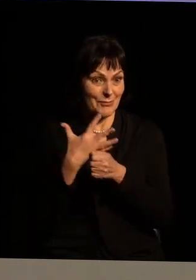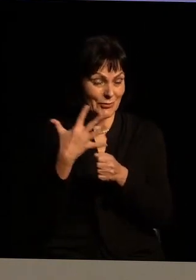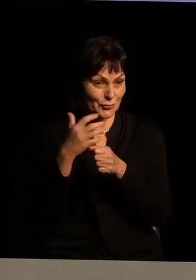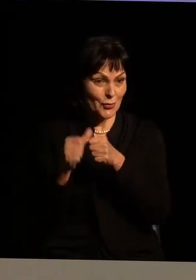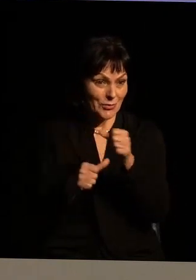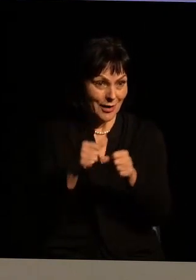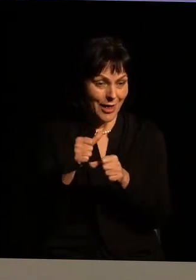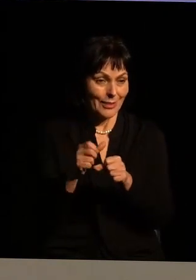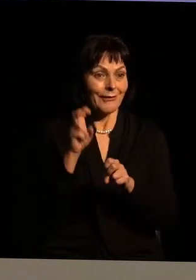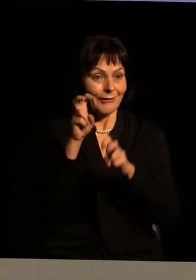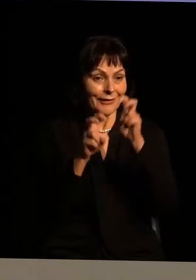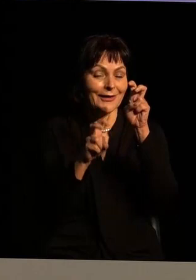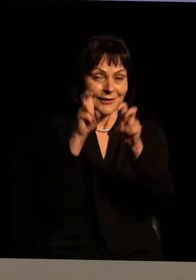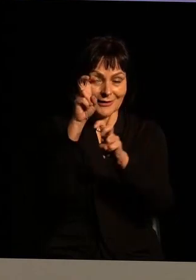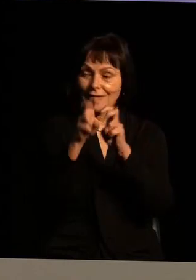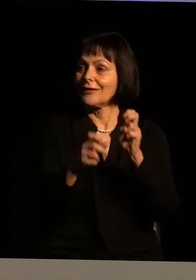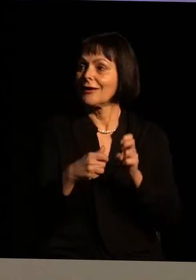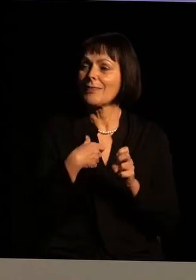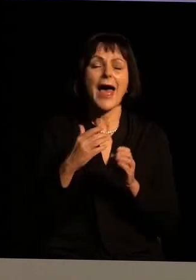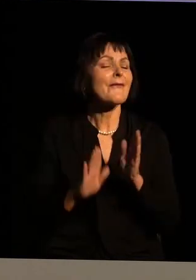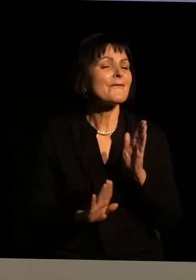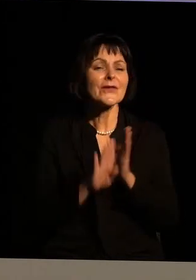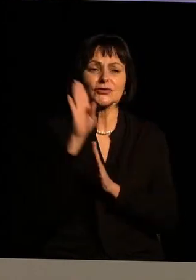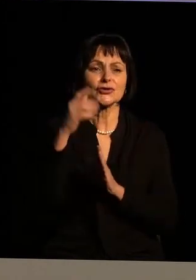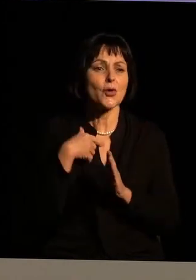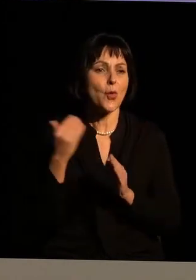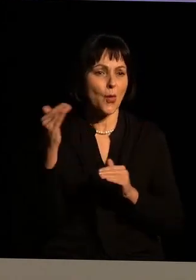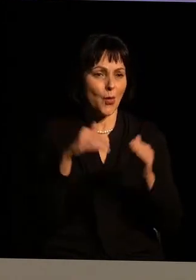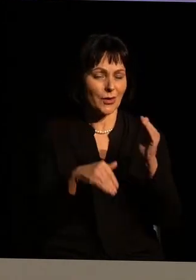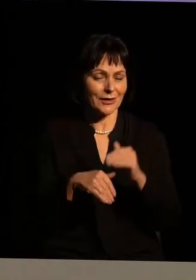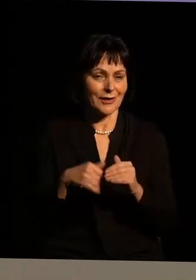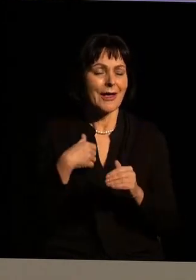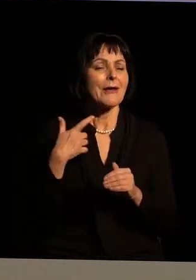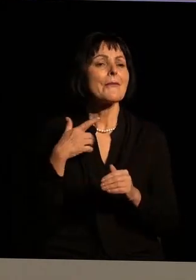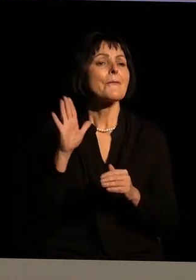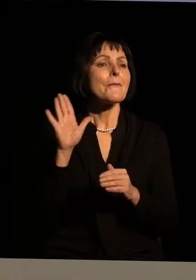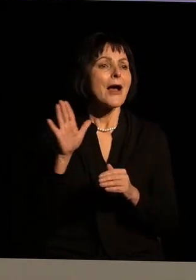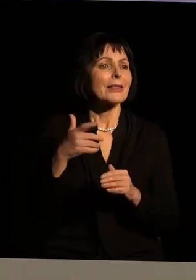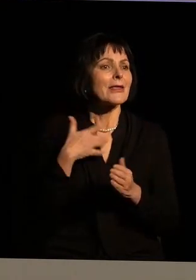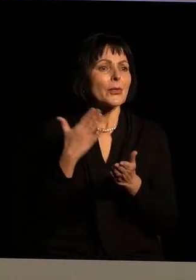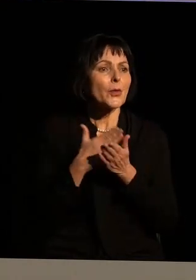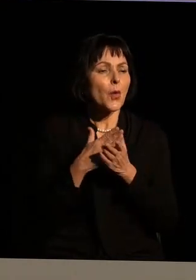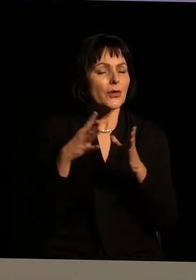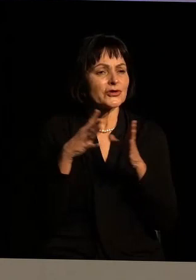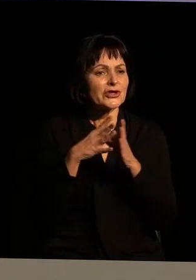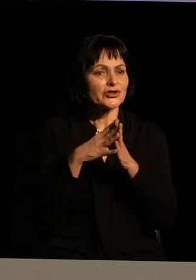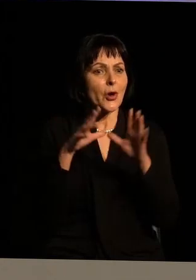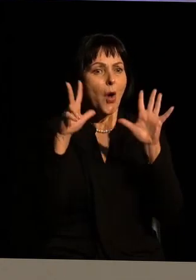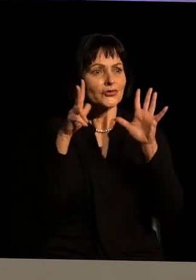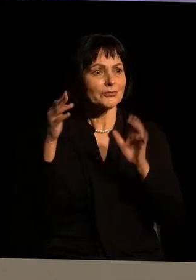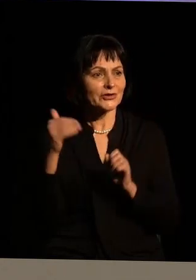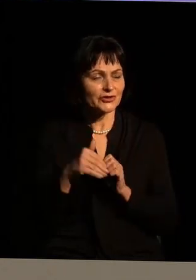50 sięgał nieba, wspinając się na najwyższe szczyty świata. Ma na swoim koncie nie tylko 10